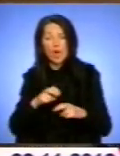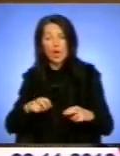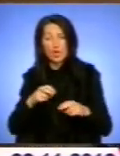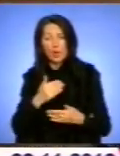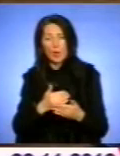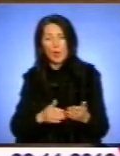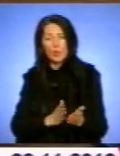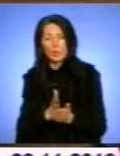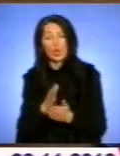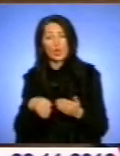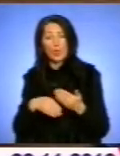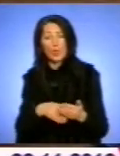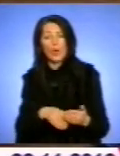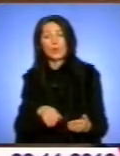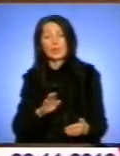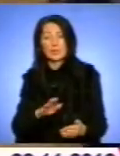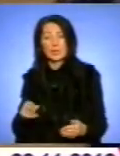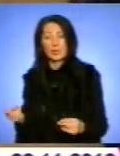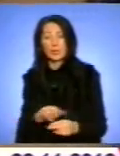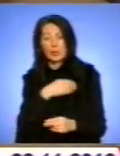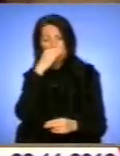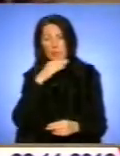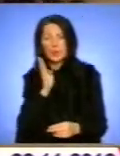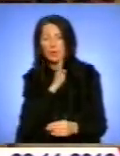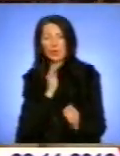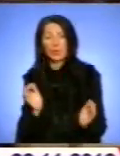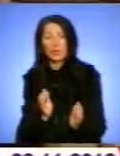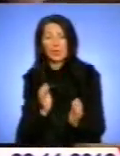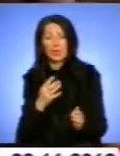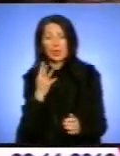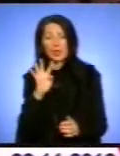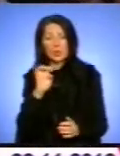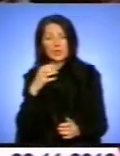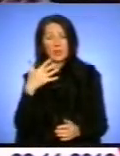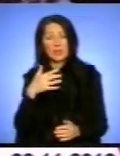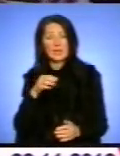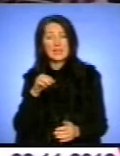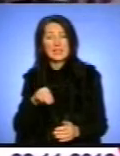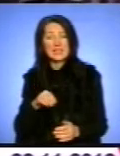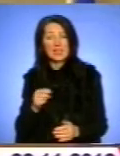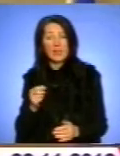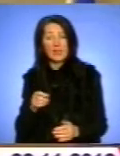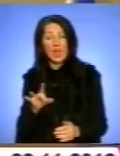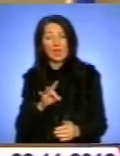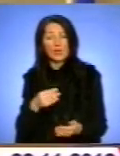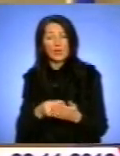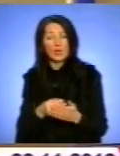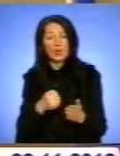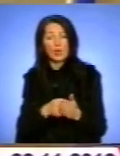на допомогу дітям, позбавленим батьківського піклування. 450 тисяч гривень в районному бюджеті